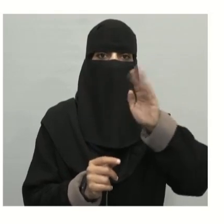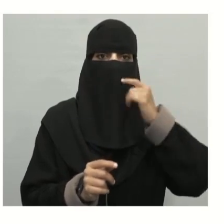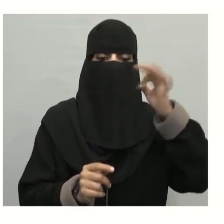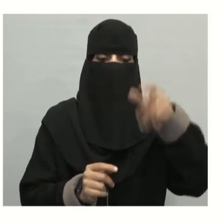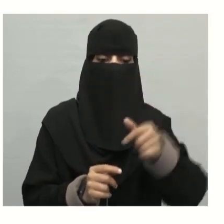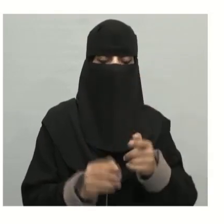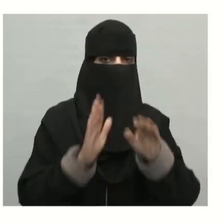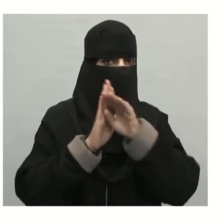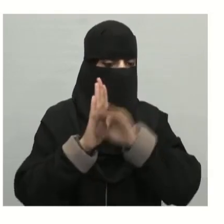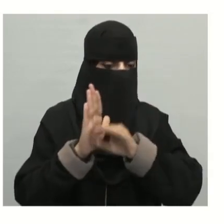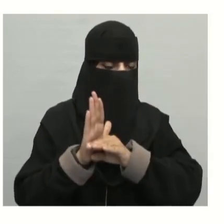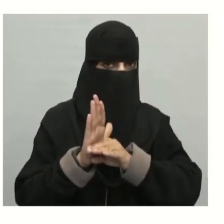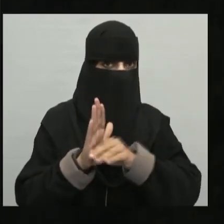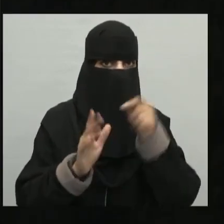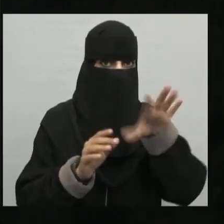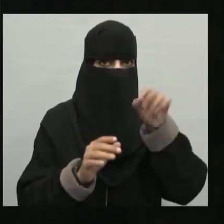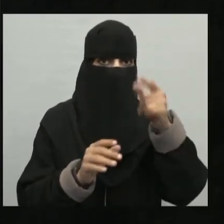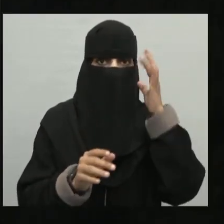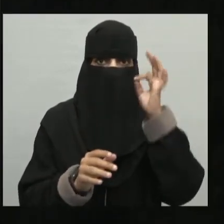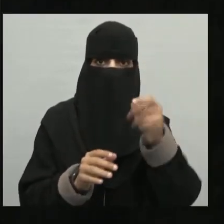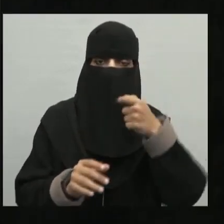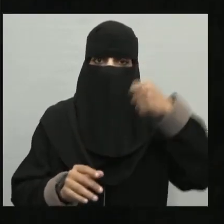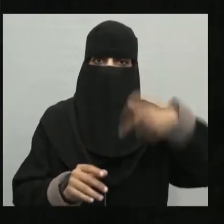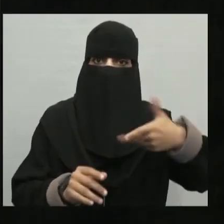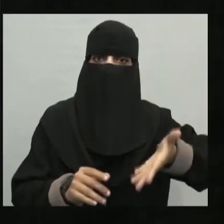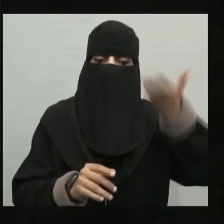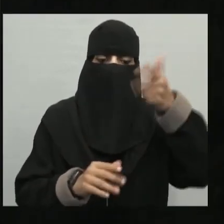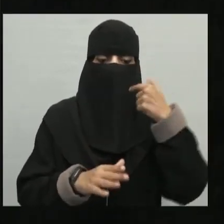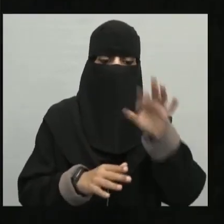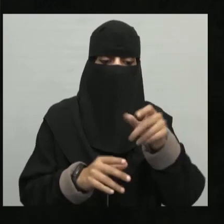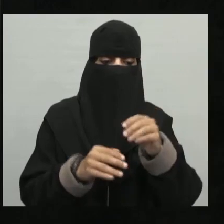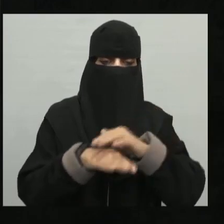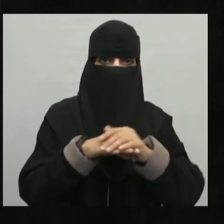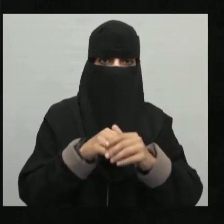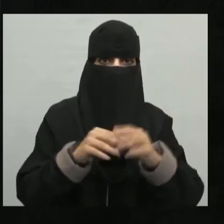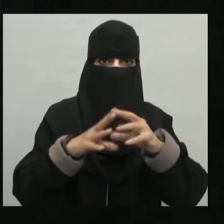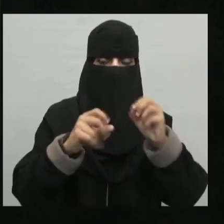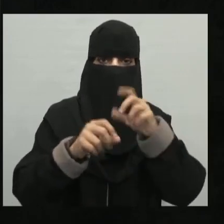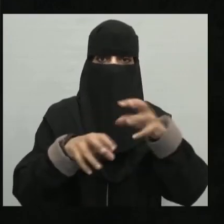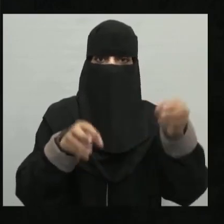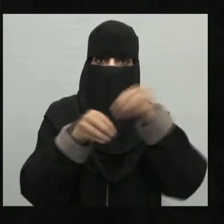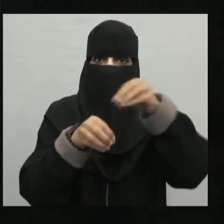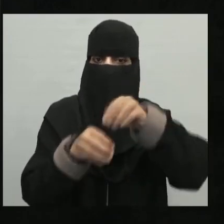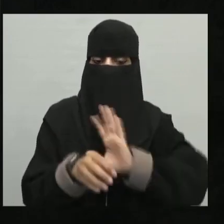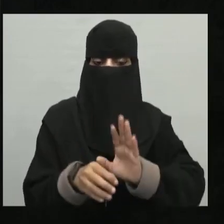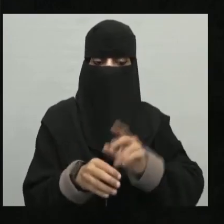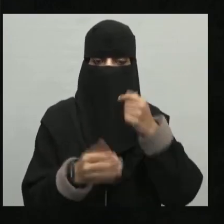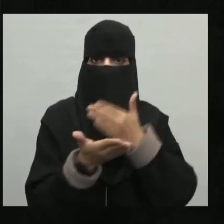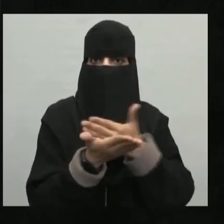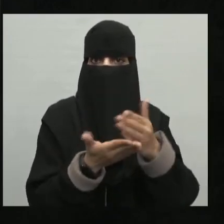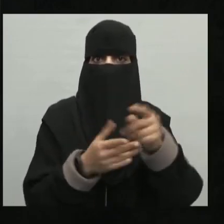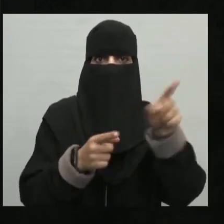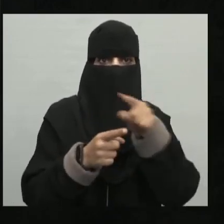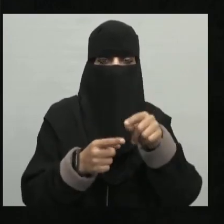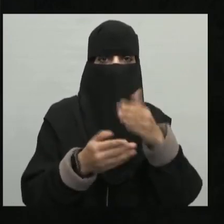ما هي شروط ان اقول عن هذا الحجر هو حجر كريم اولا ان يكون المعدن نقيا ثانيا خالي من العيوب